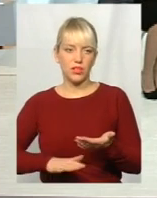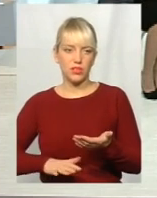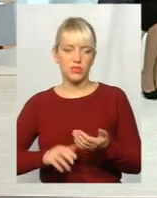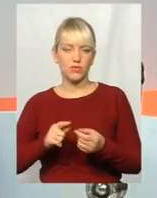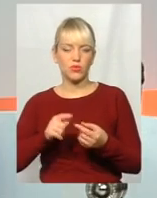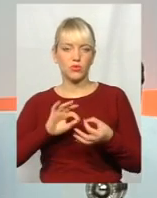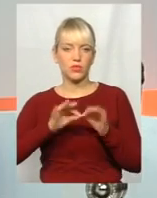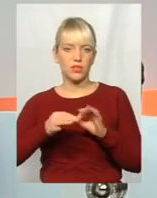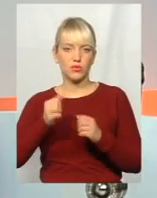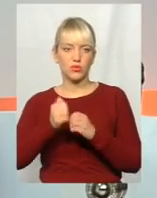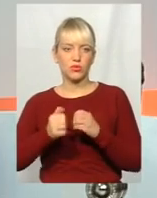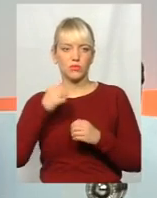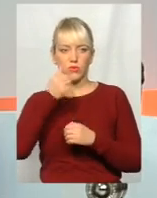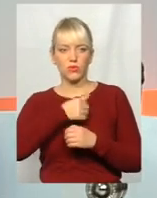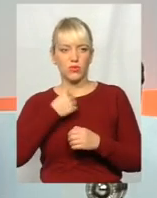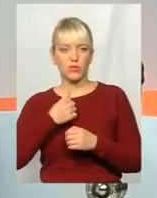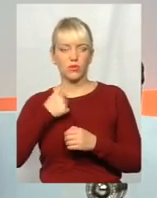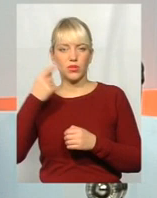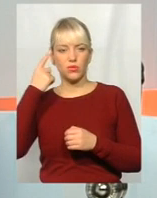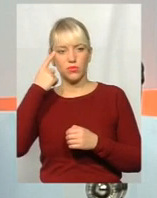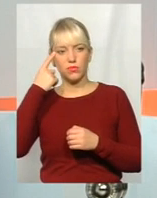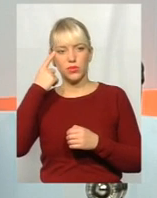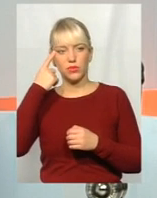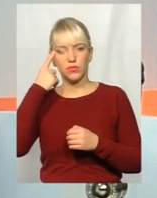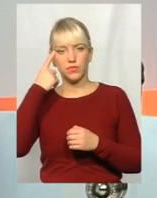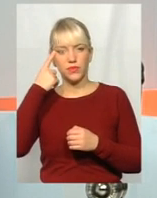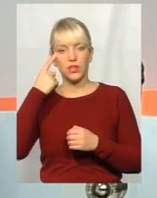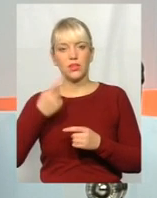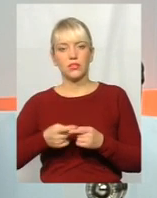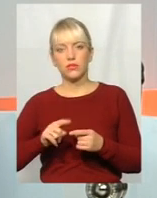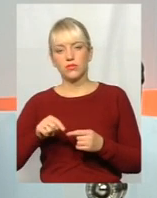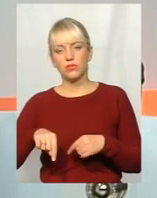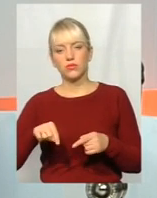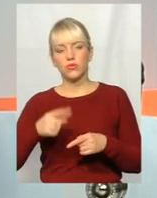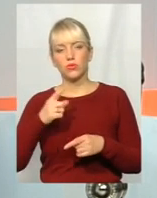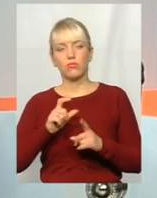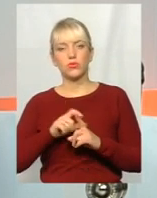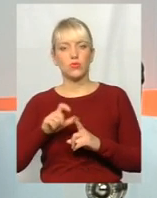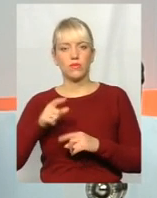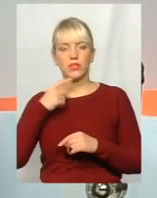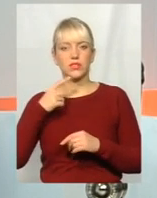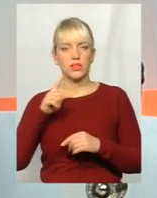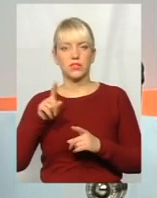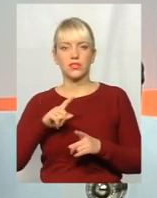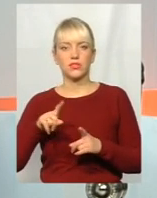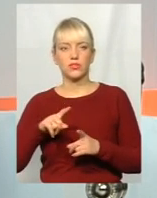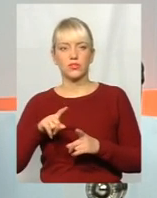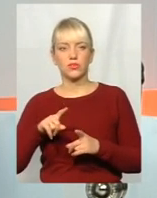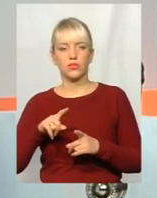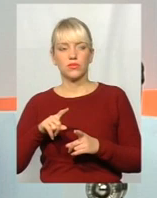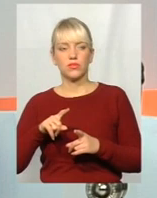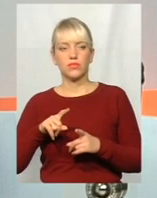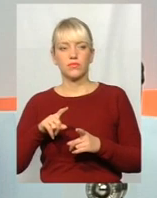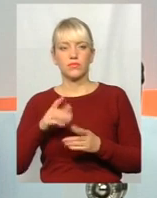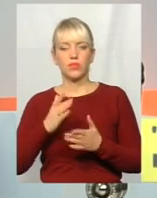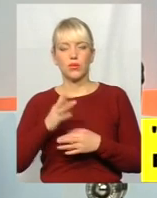роком. Я думаю, тут ну, в одному слові сказати, що були значні